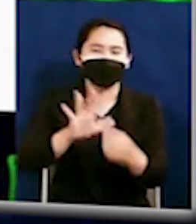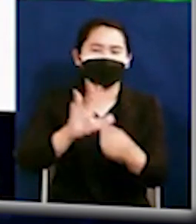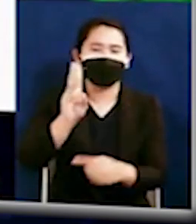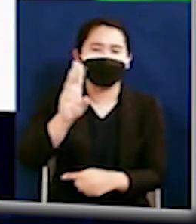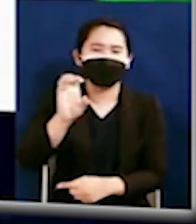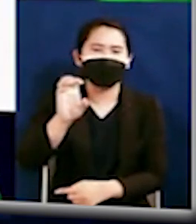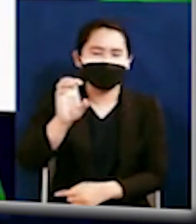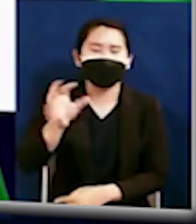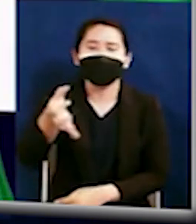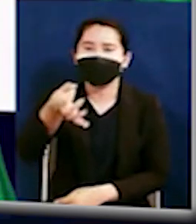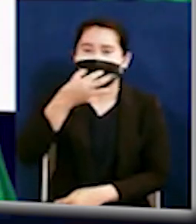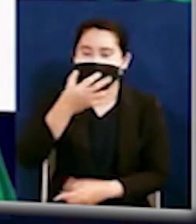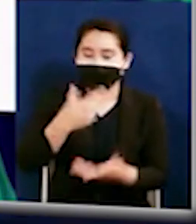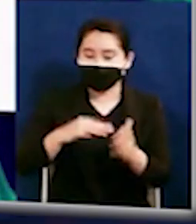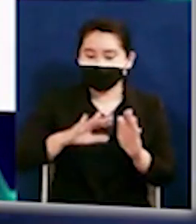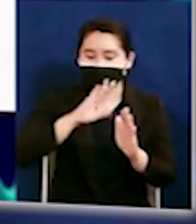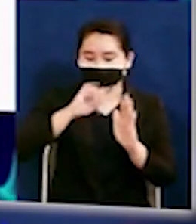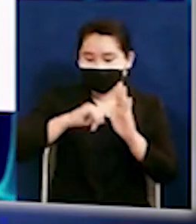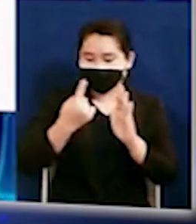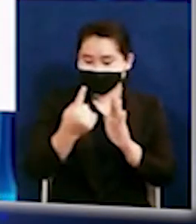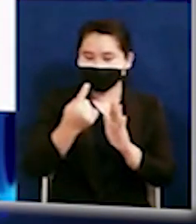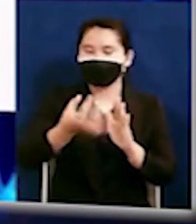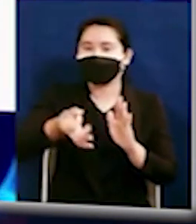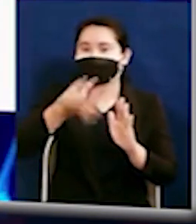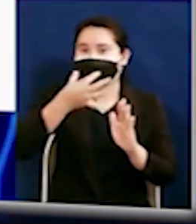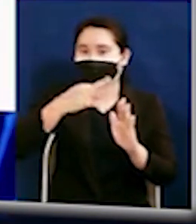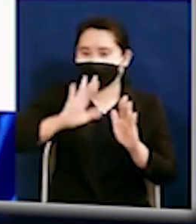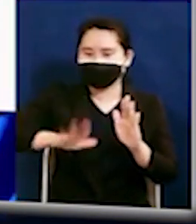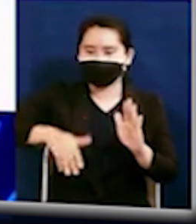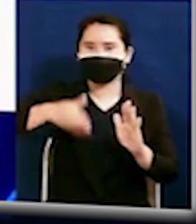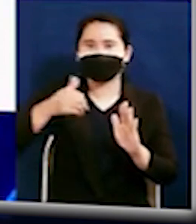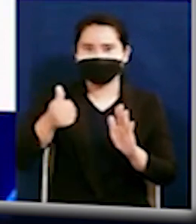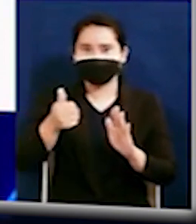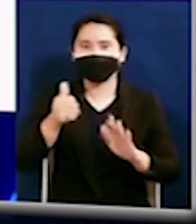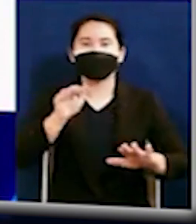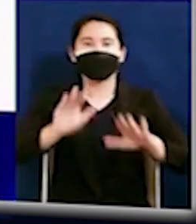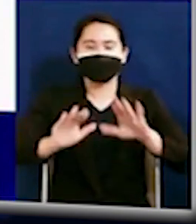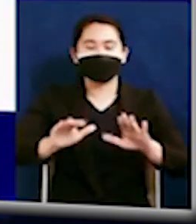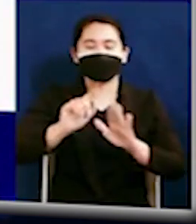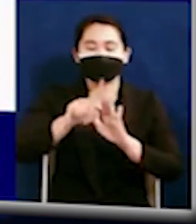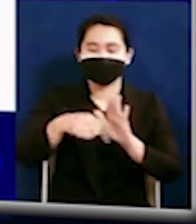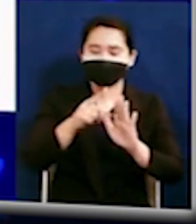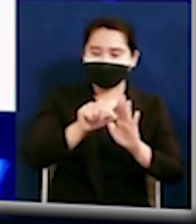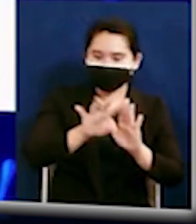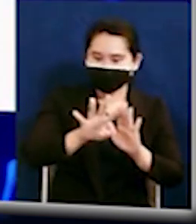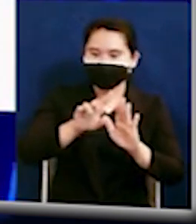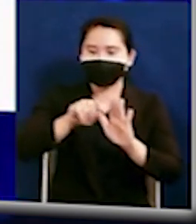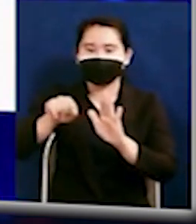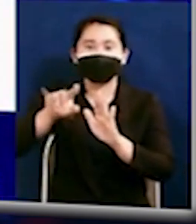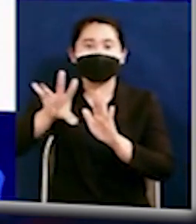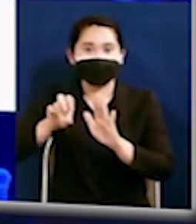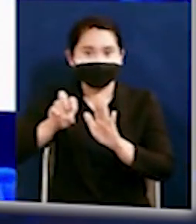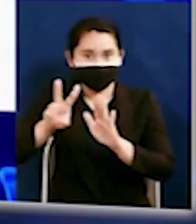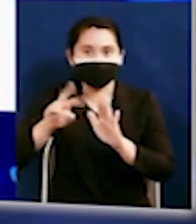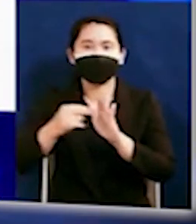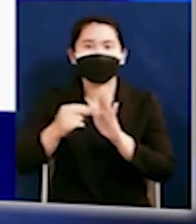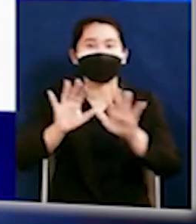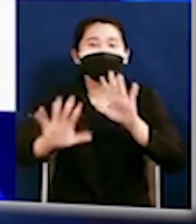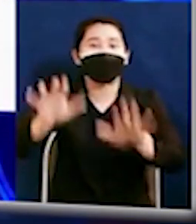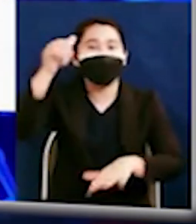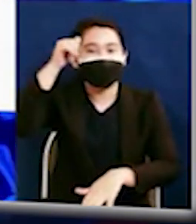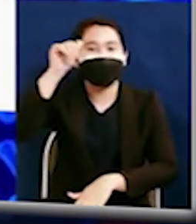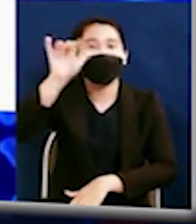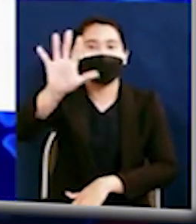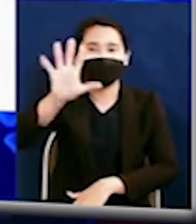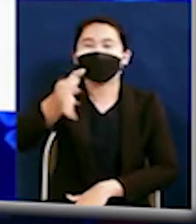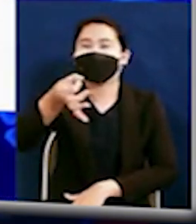การณ์ความรุนแรงเนี่ยข้อมูลจากแทบจะทุกประเทศตรงกันว่าโอมิครอนไม่รุนแรงกว่าเดลต้า